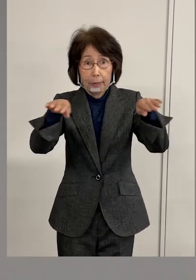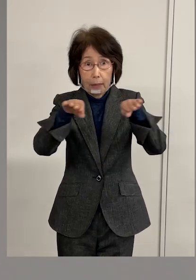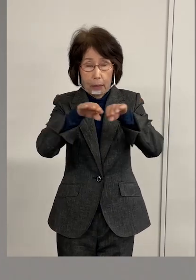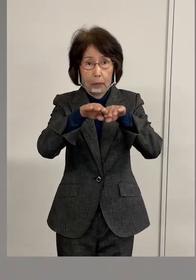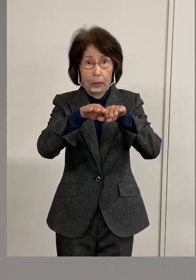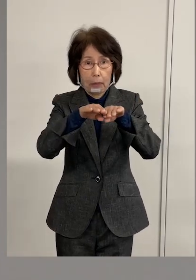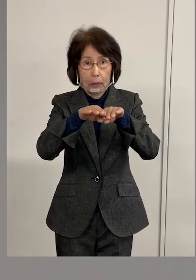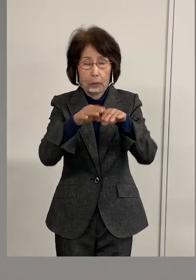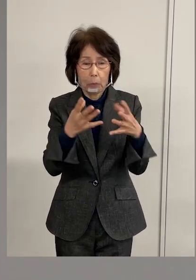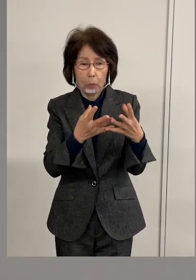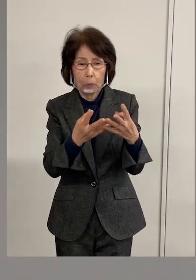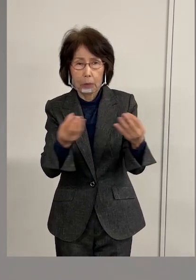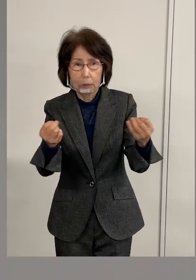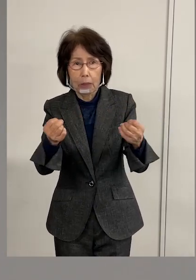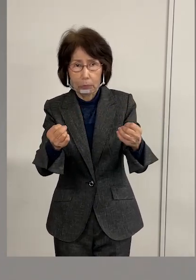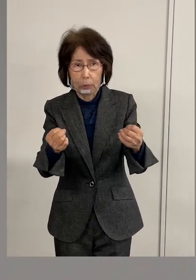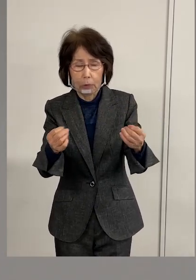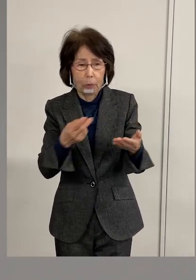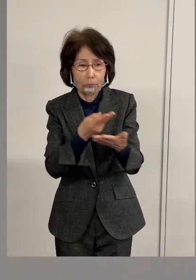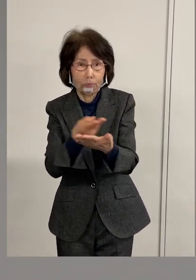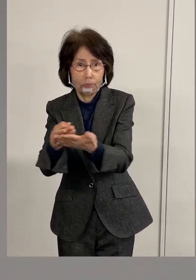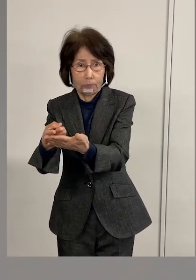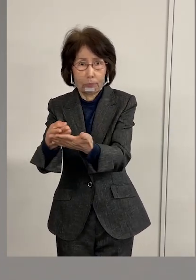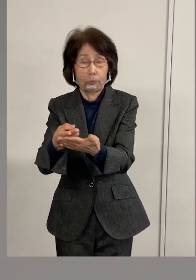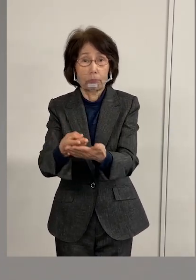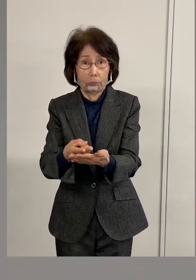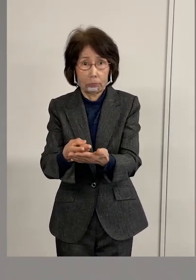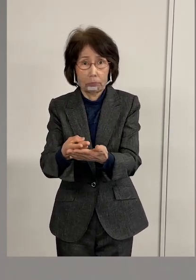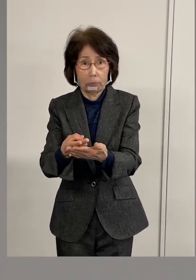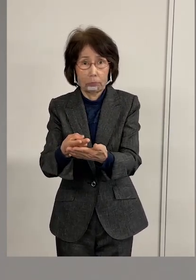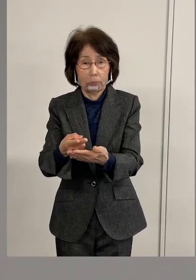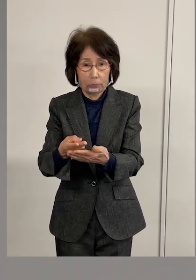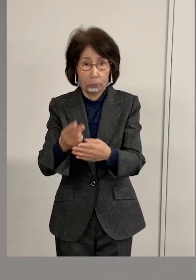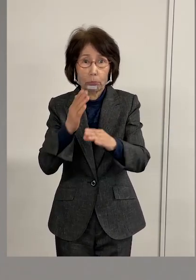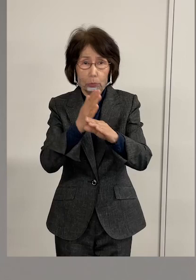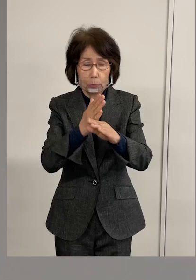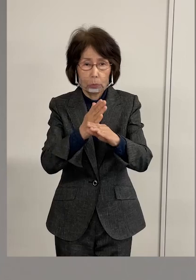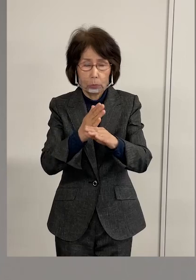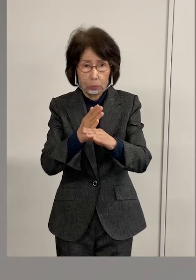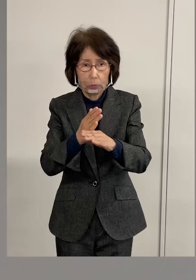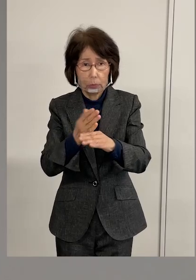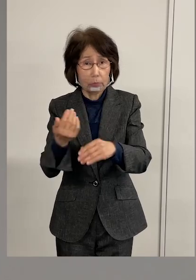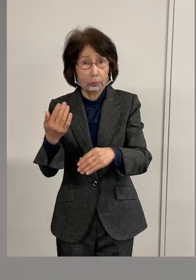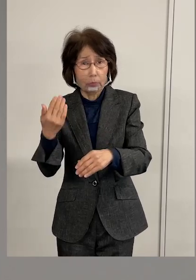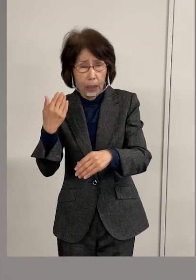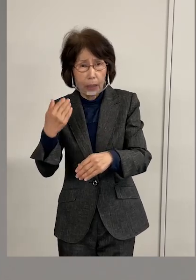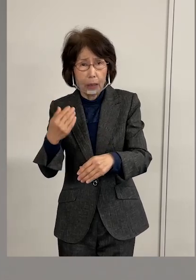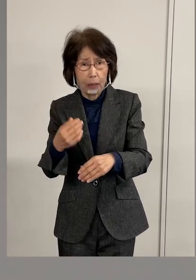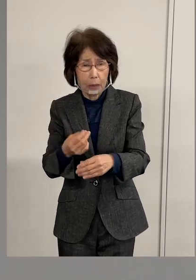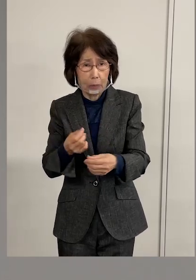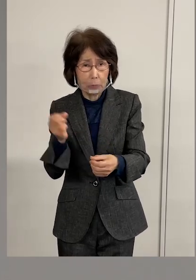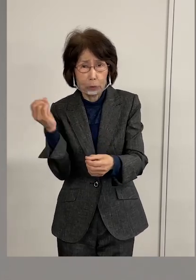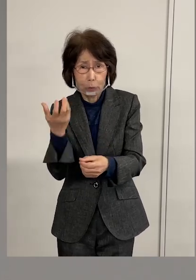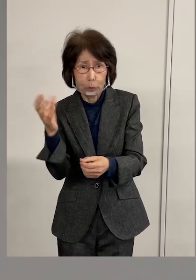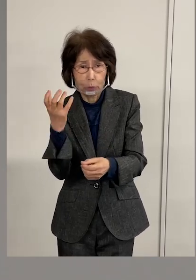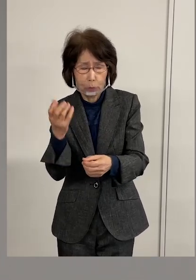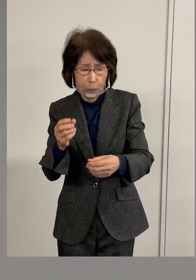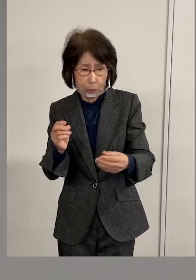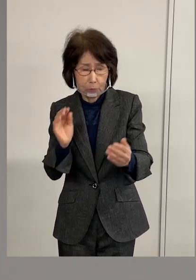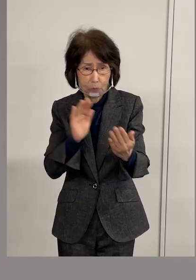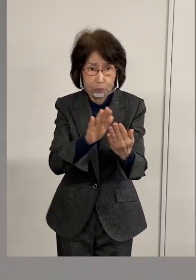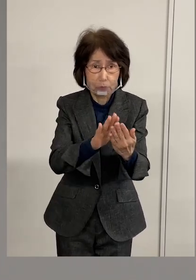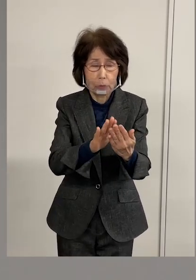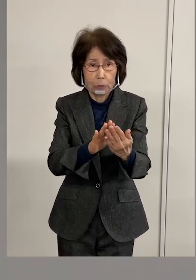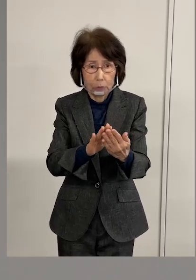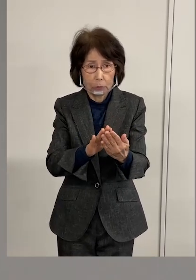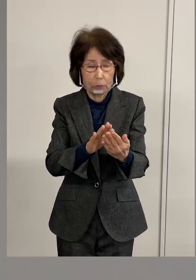の方々を受け入れしているのと、まあ、一時期救急が逼迫してですね、受け入れる、県